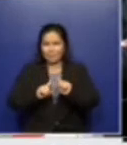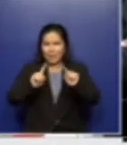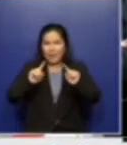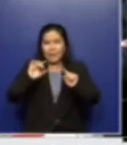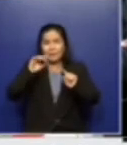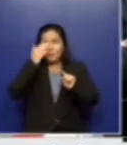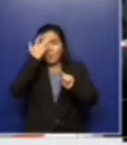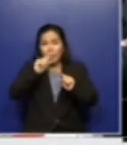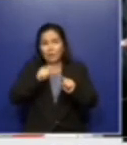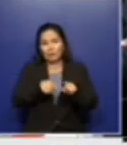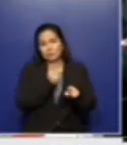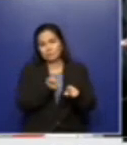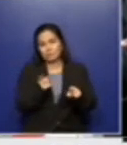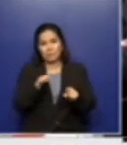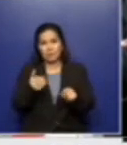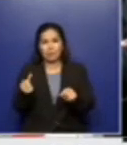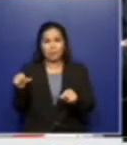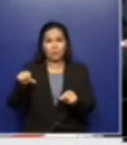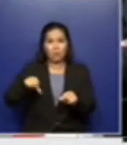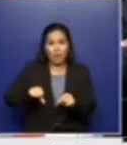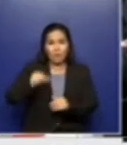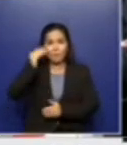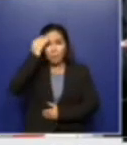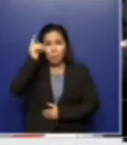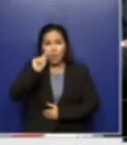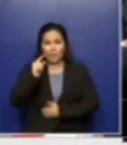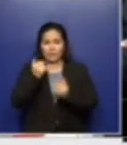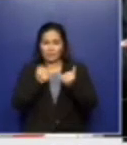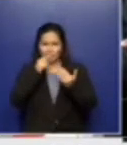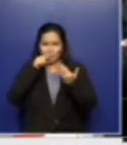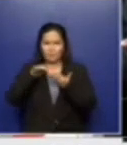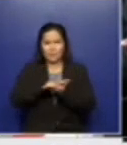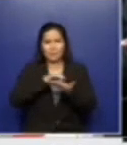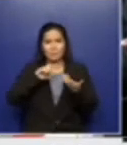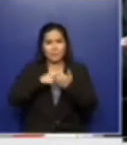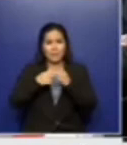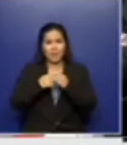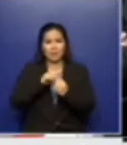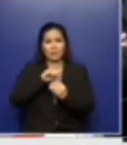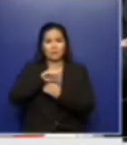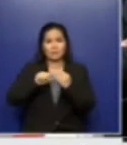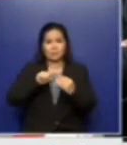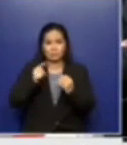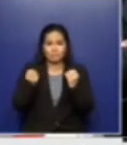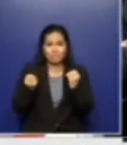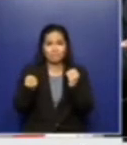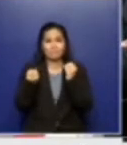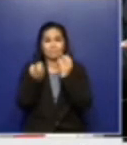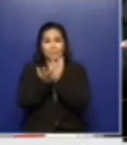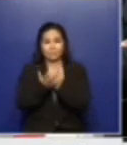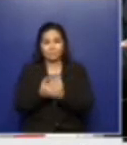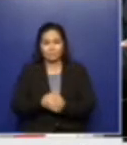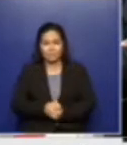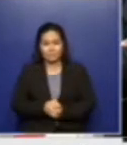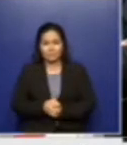ายกว่าทุกครั้งที่ผ่านมาเพราะเรากำลังเผชิญกับสึนามิทางเศรษฐกิจชนิดที่ไม่เคยพบมาก่